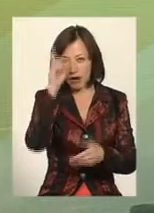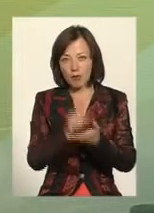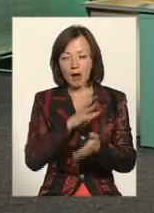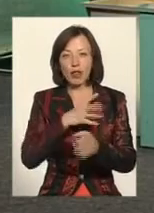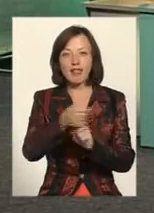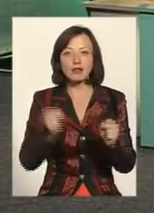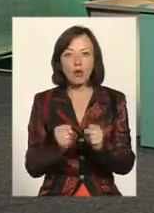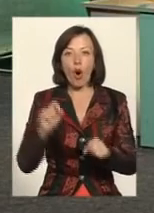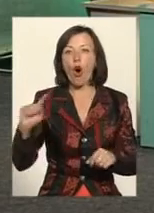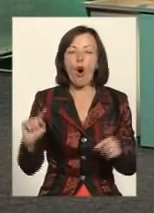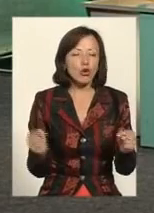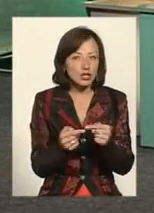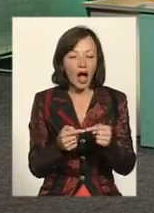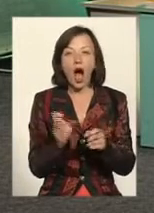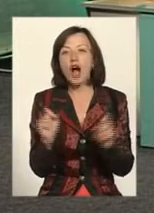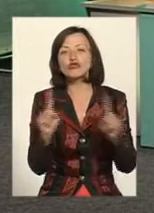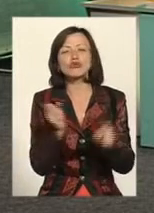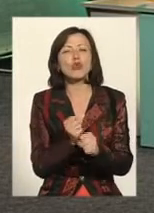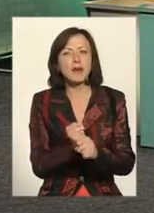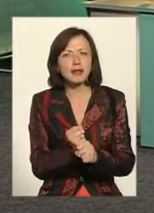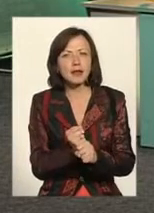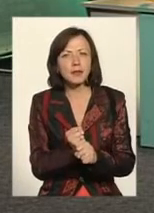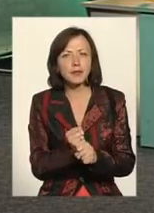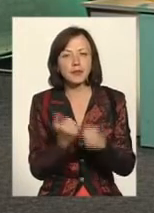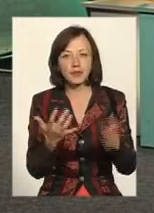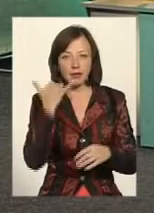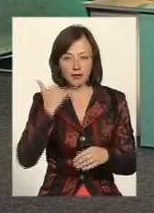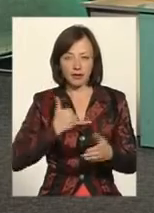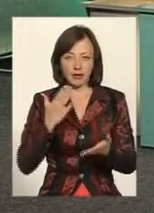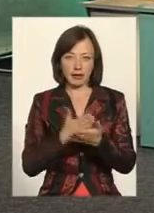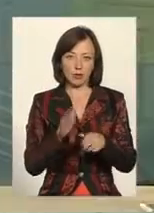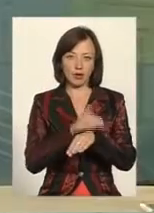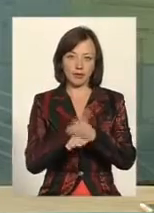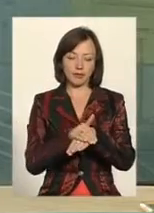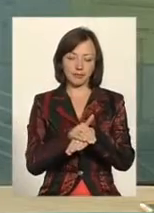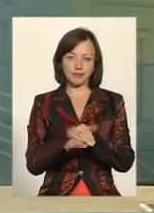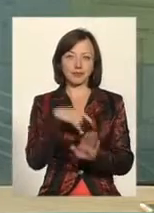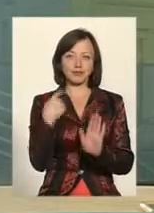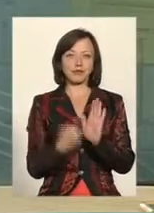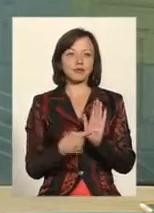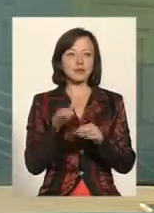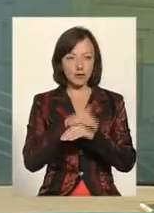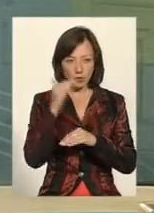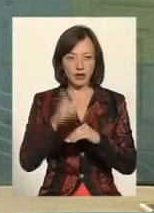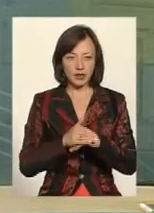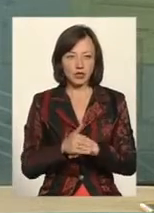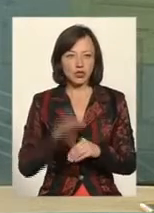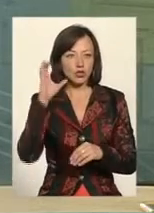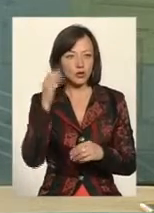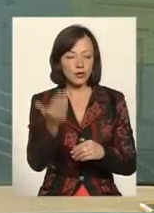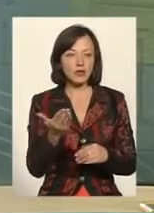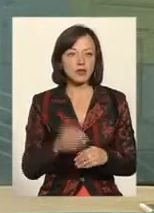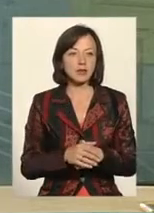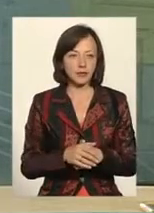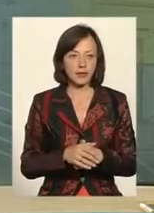на зброю. Це однозначно. А скажіть, а що робити? Панове, у нас є ще один дзвінок, я перепрошую. Добрий вечір. Ми чуємо вас.